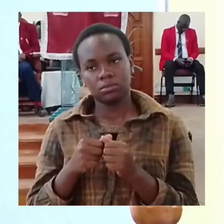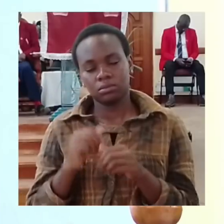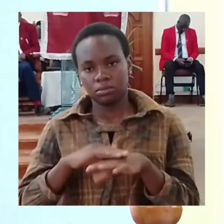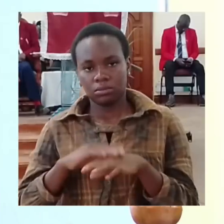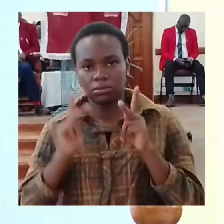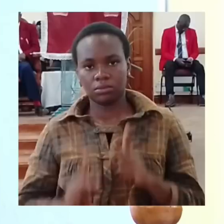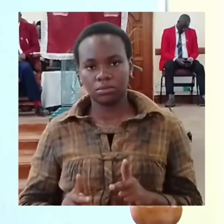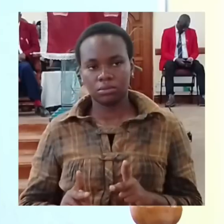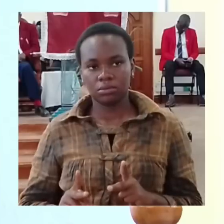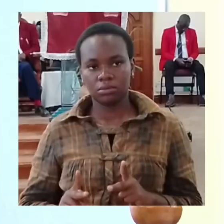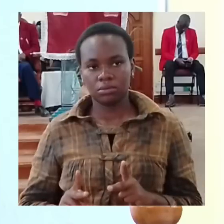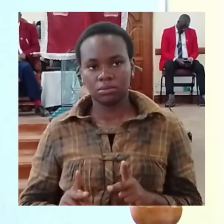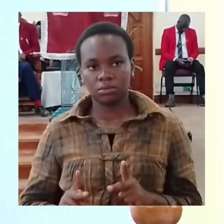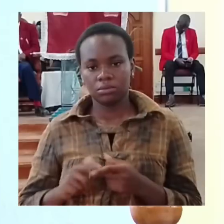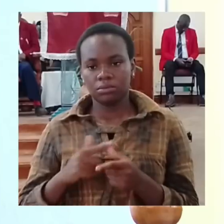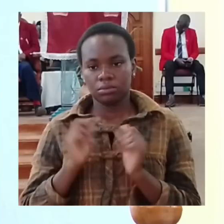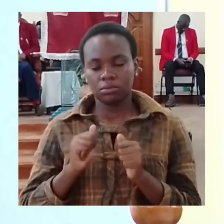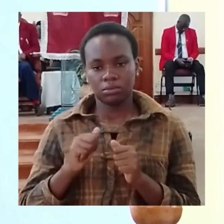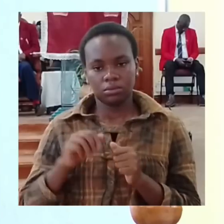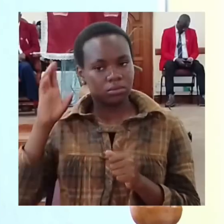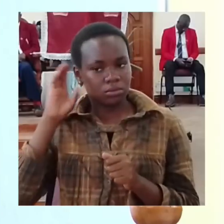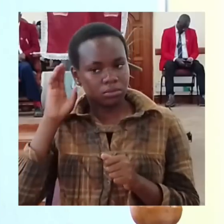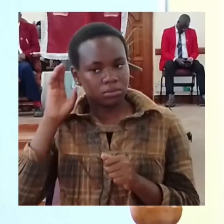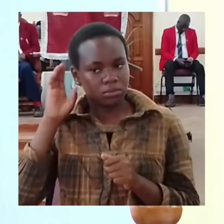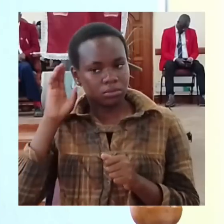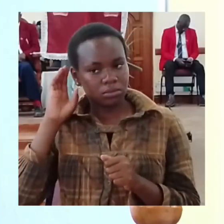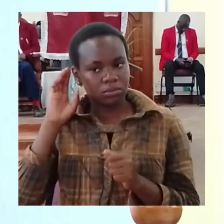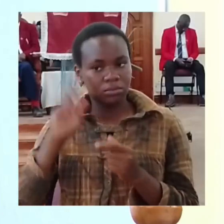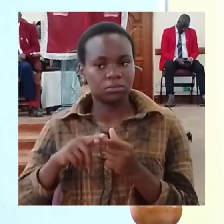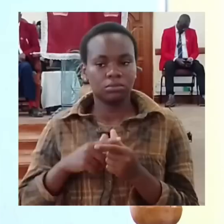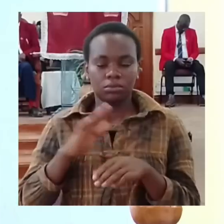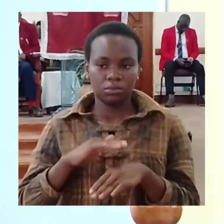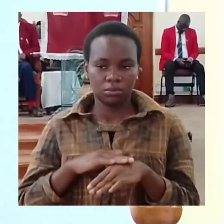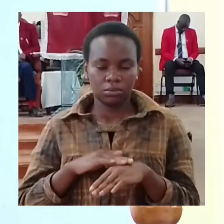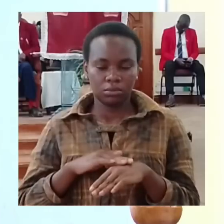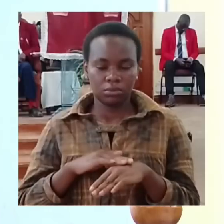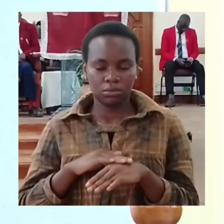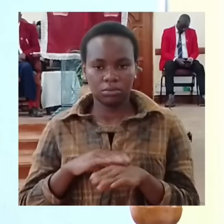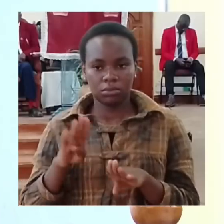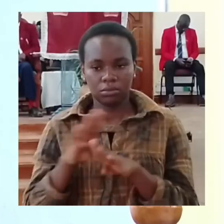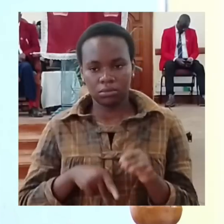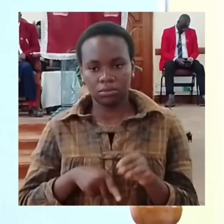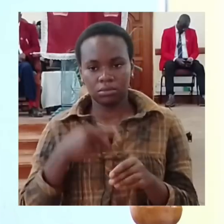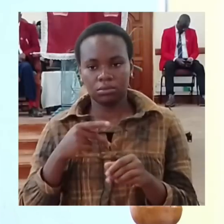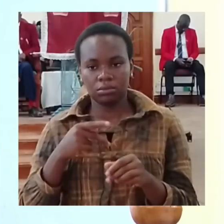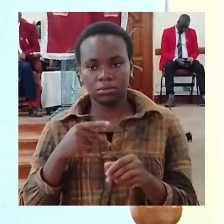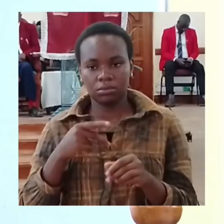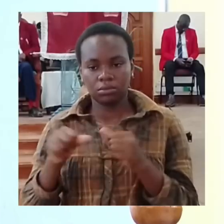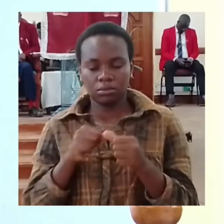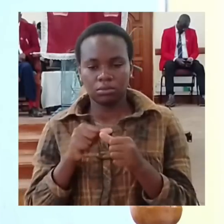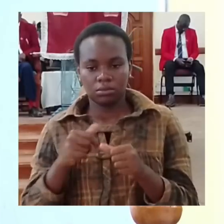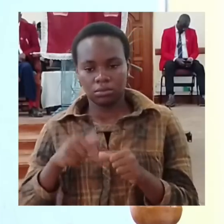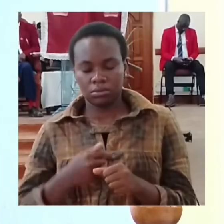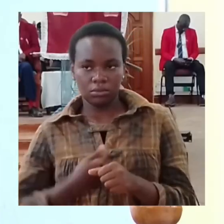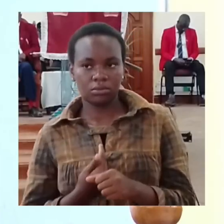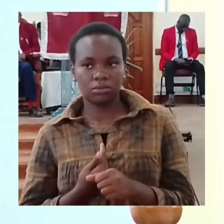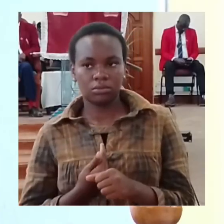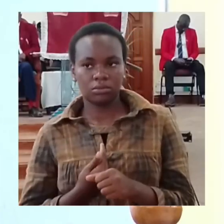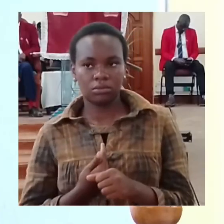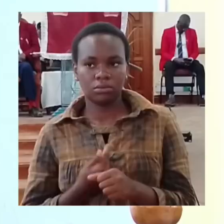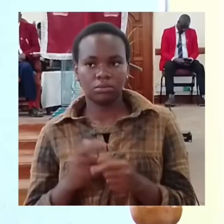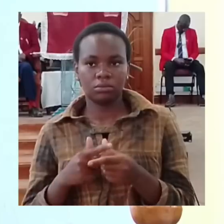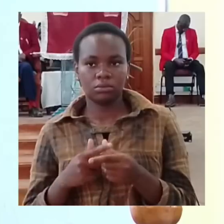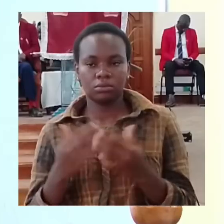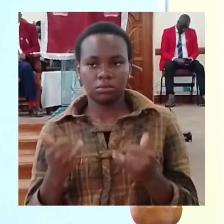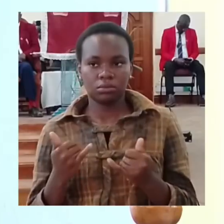turiega, ta riria turaigua wega ni undu witu, when we feel good about ourselves,